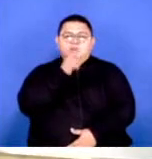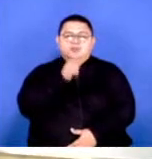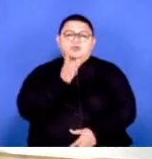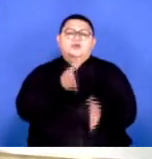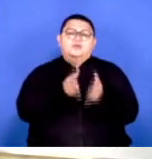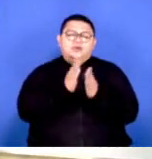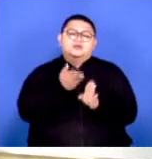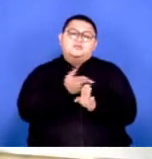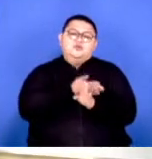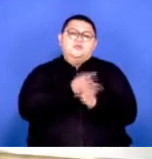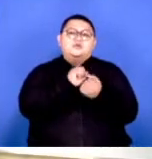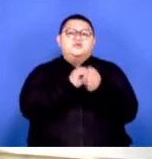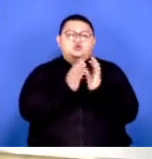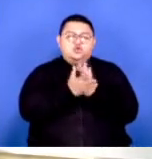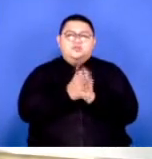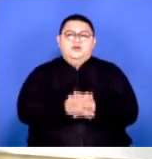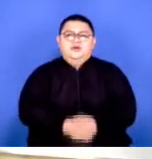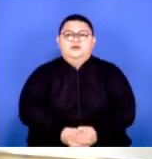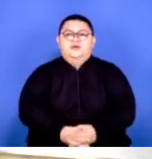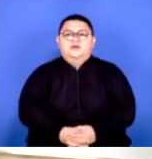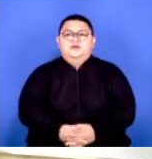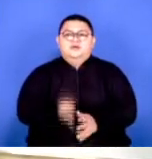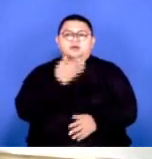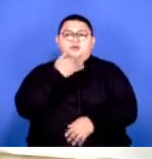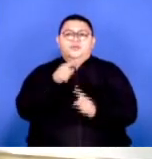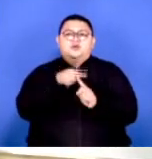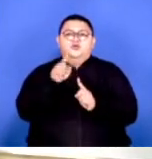dari Biro Medan dan sebelumnya ada Farah Manila dari Biro Surabaya. Selamat bertugas kembali rekan-rekan.